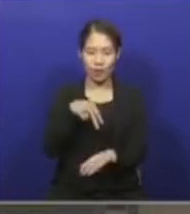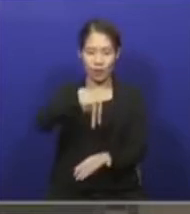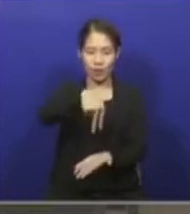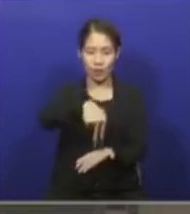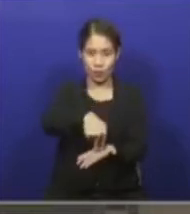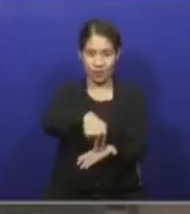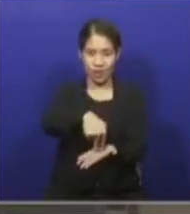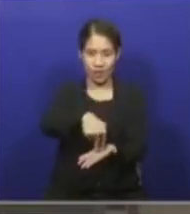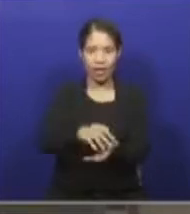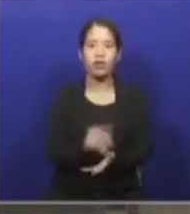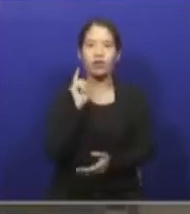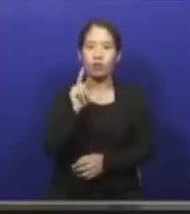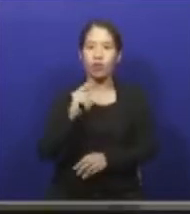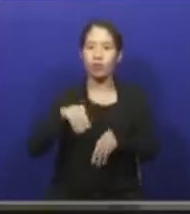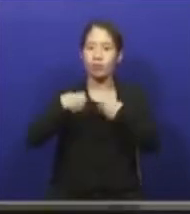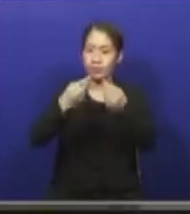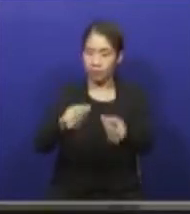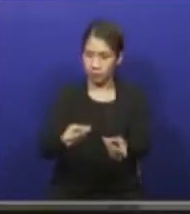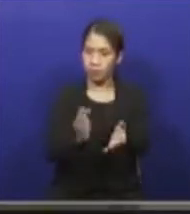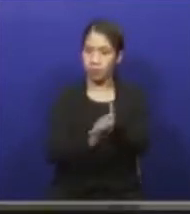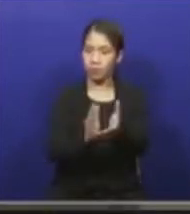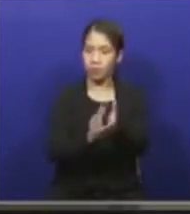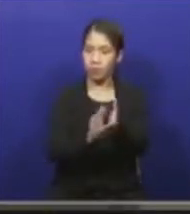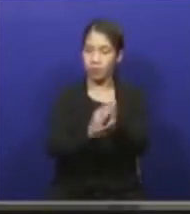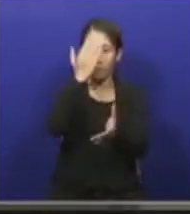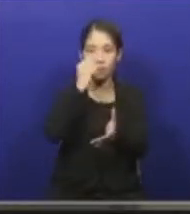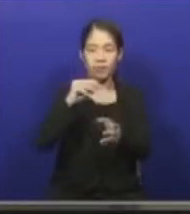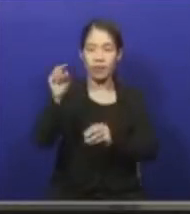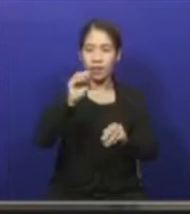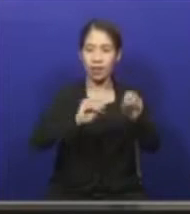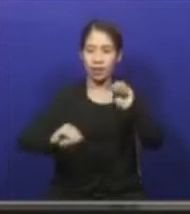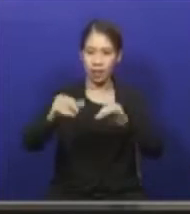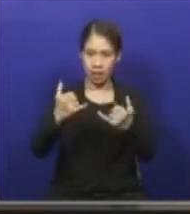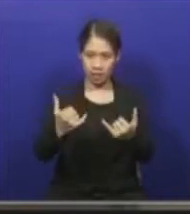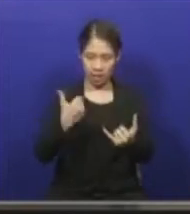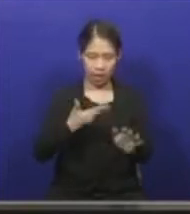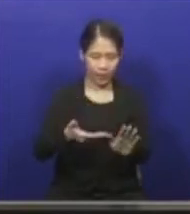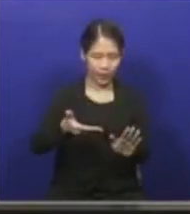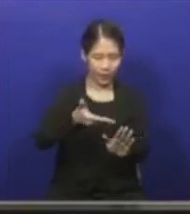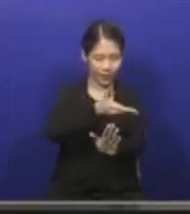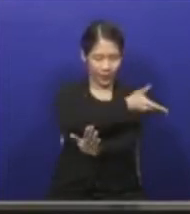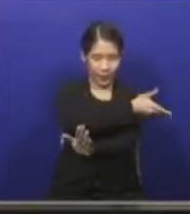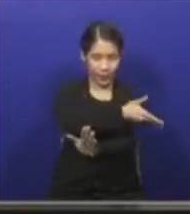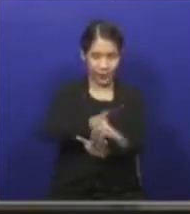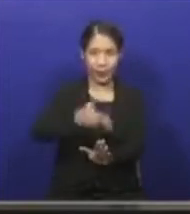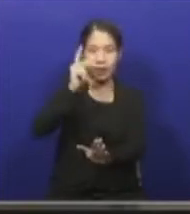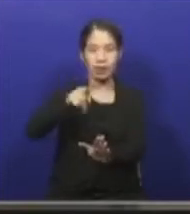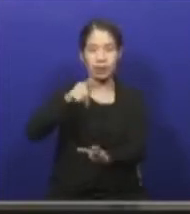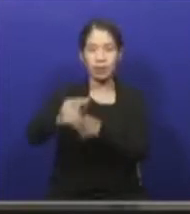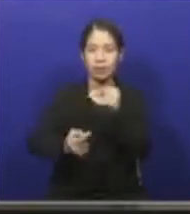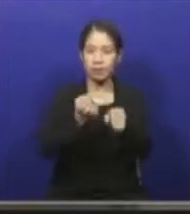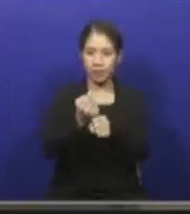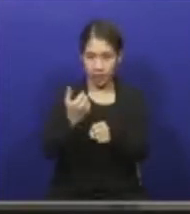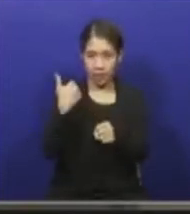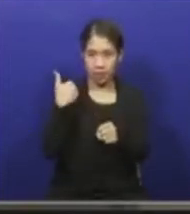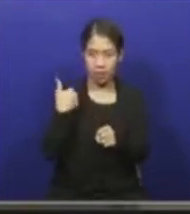กเครดิตให้กับน้องก้าวในนิทานเรื่องนี้นะครับที่ทำให้ตลอดหลายพันปีที่ผ่านมานี้มวลมนุษยชาติของเรามีหุ่น